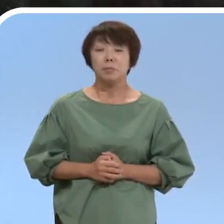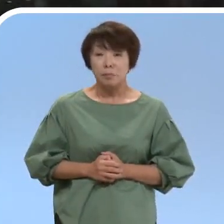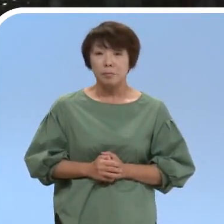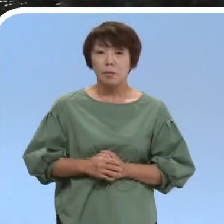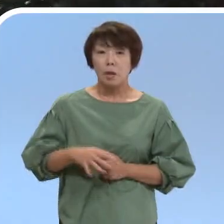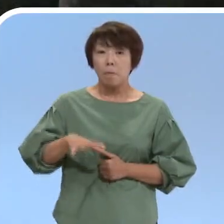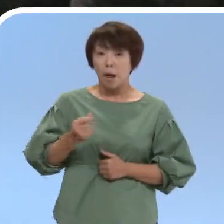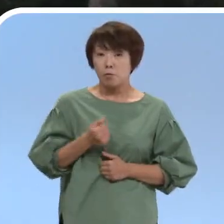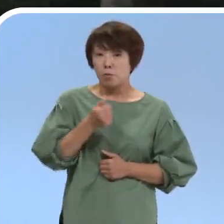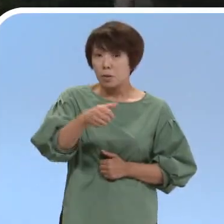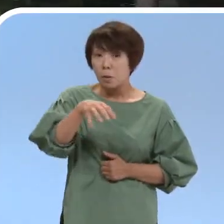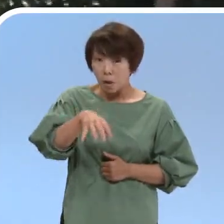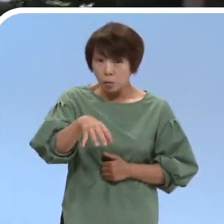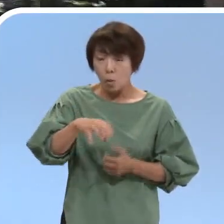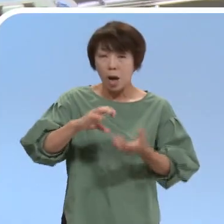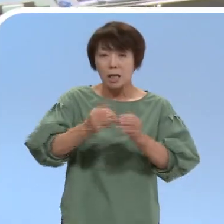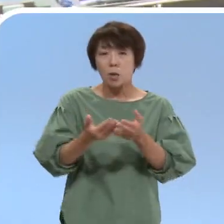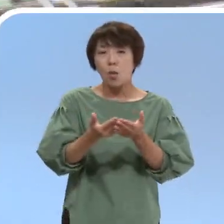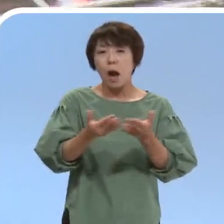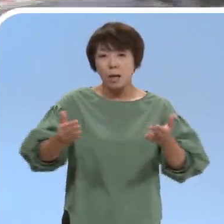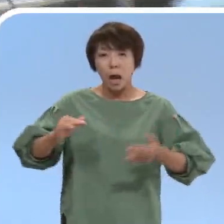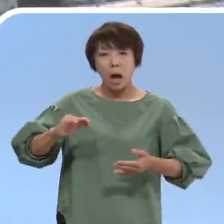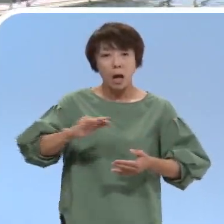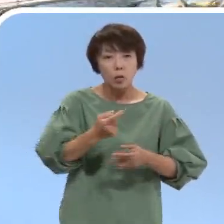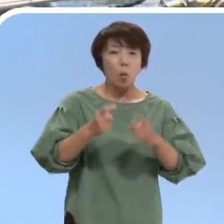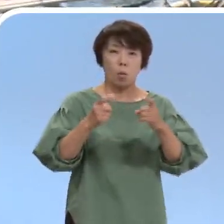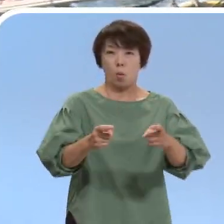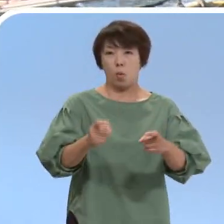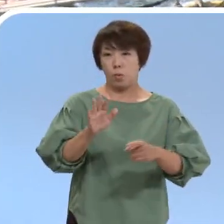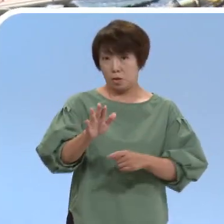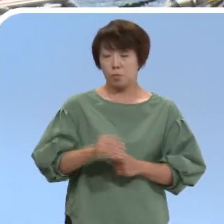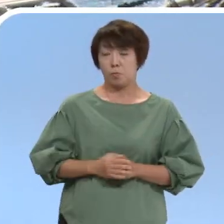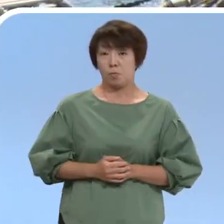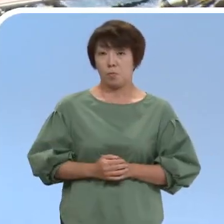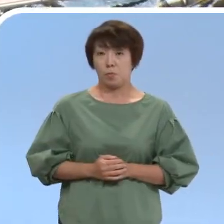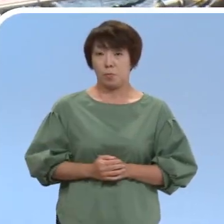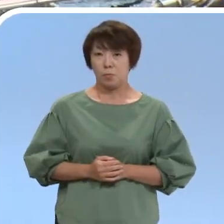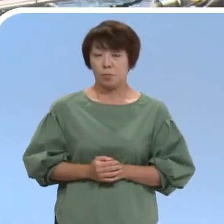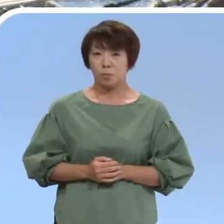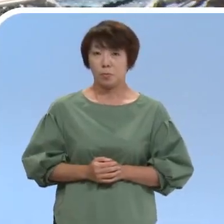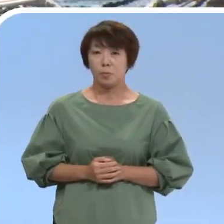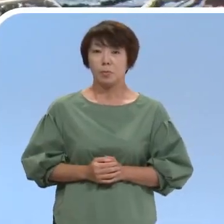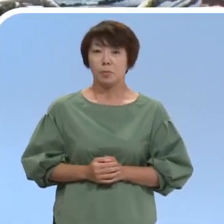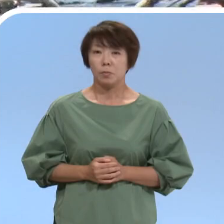まずは淡路市の岩屋漁港にやってきました。